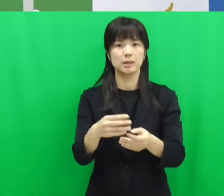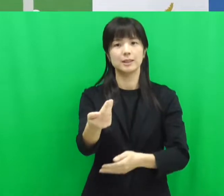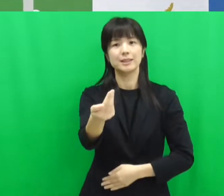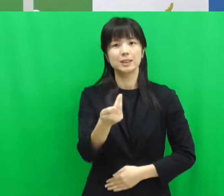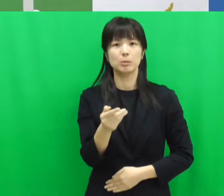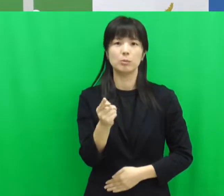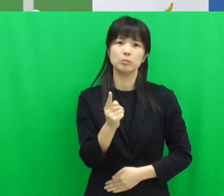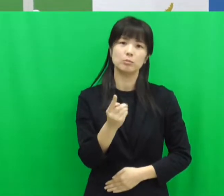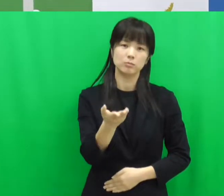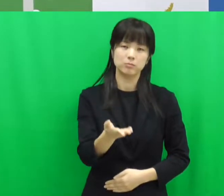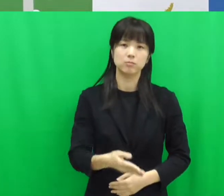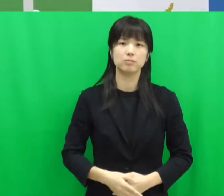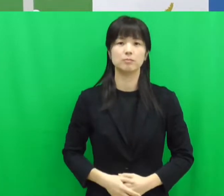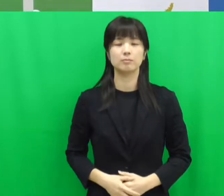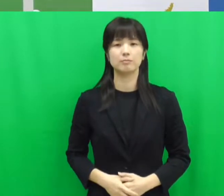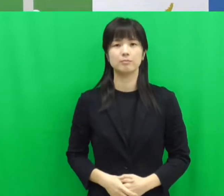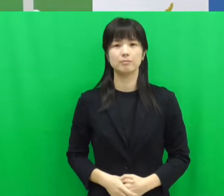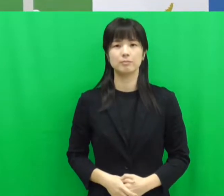どうぞ。